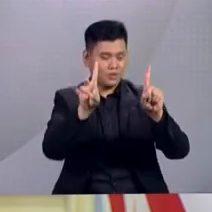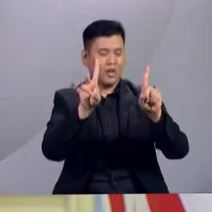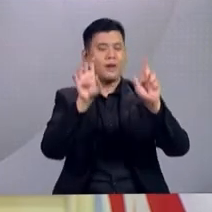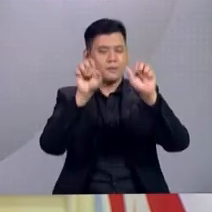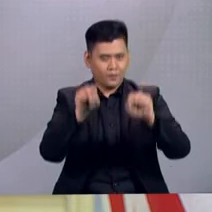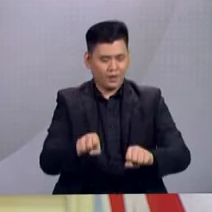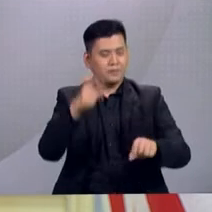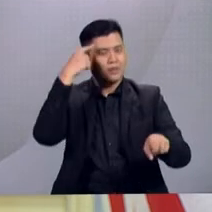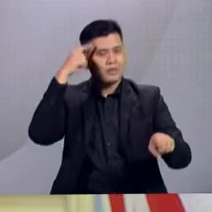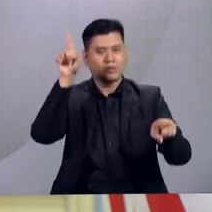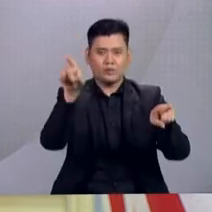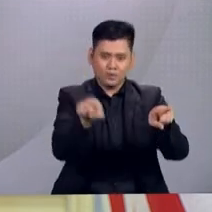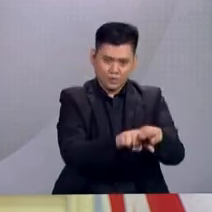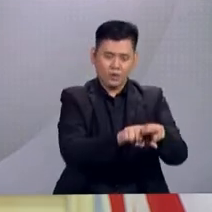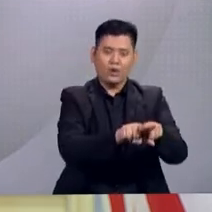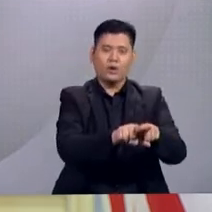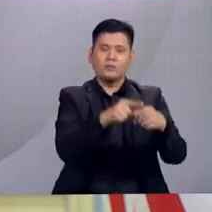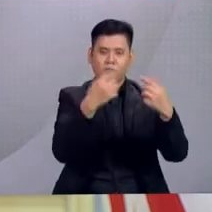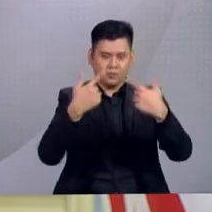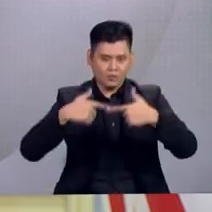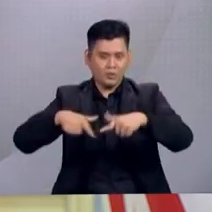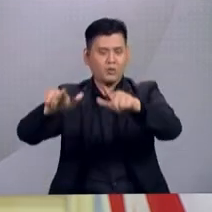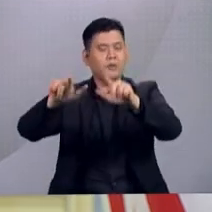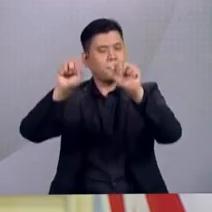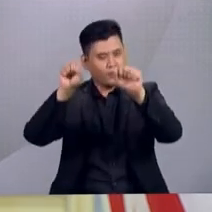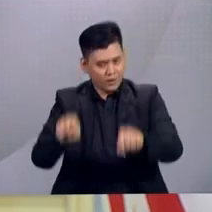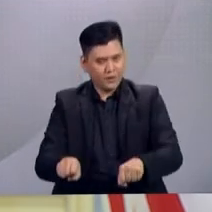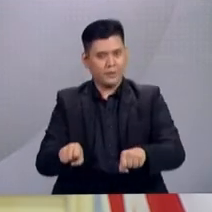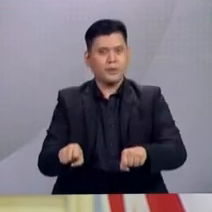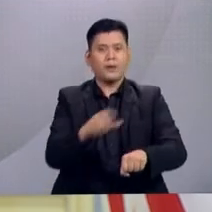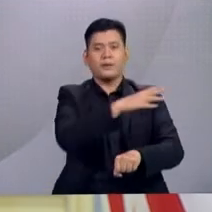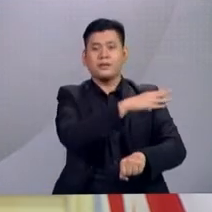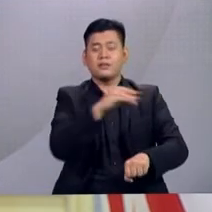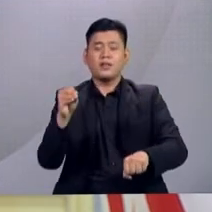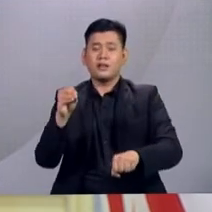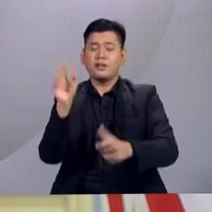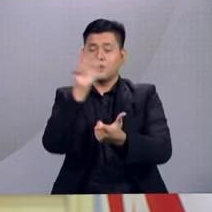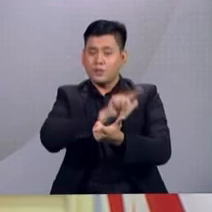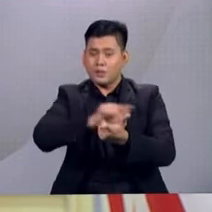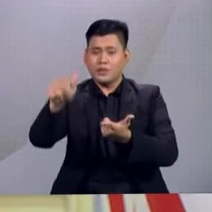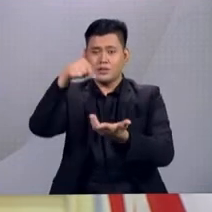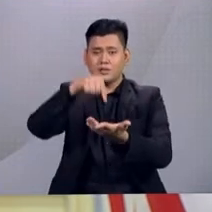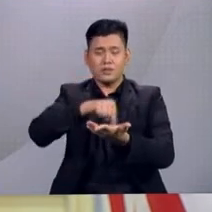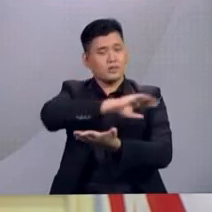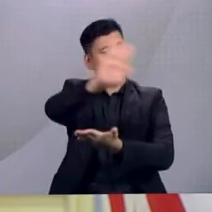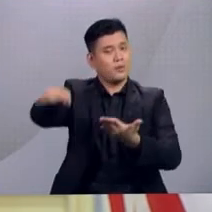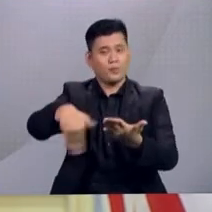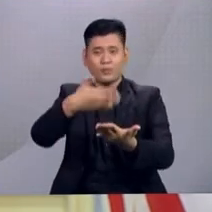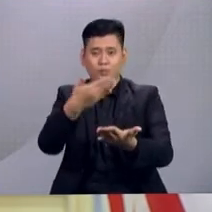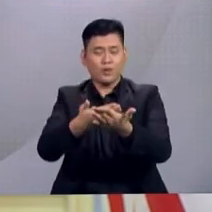mendapat persetujuan daripada mesyuarat untuk membenarkan. Dan kebenaran ini meliputi semua